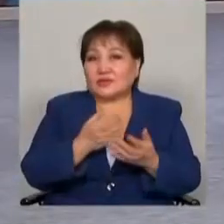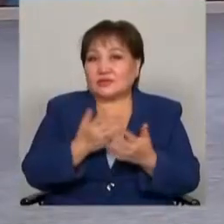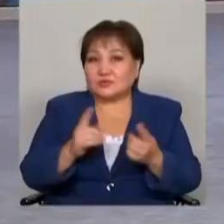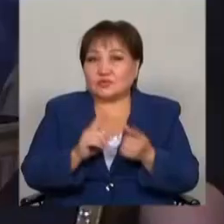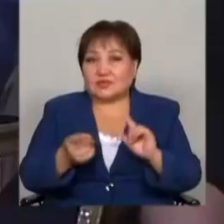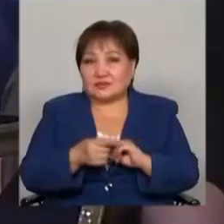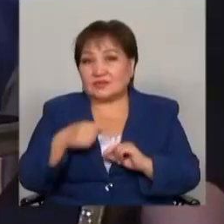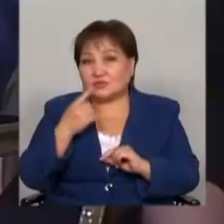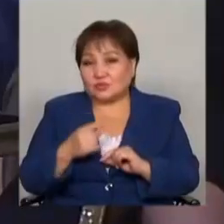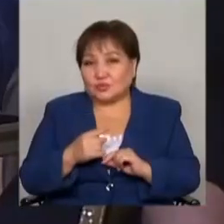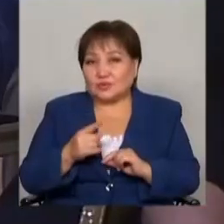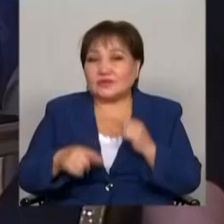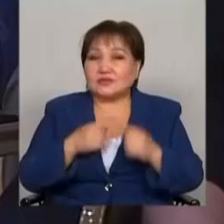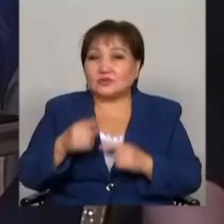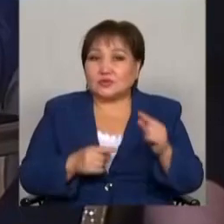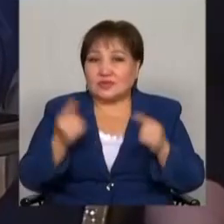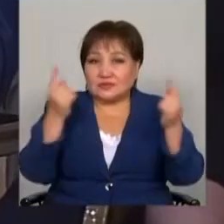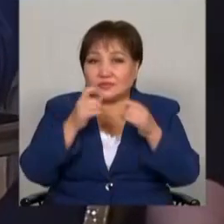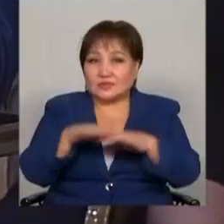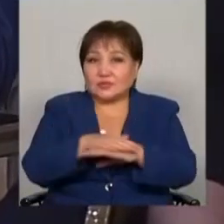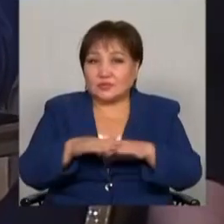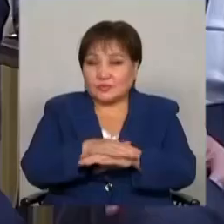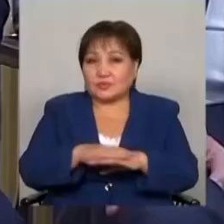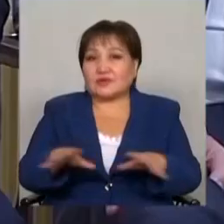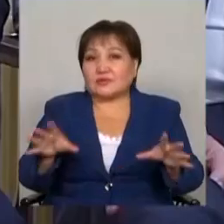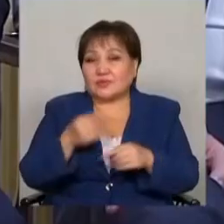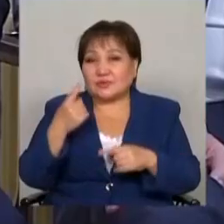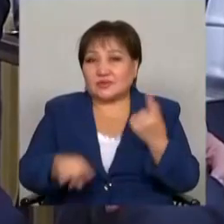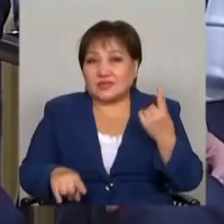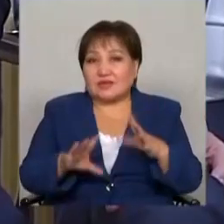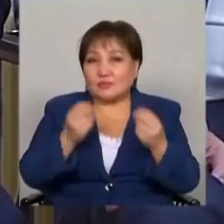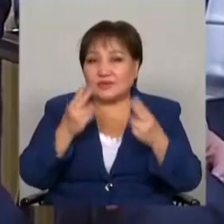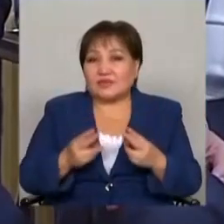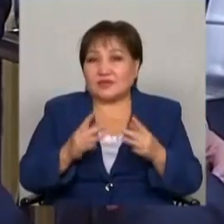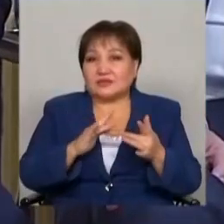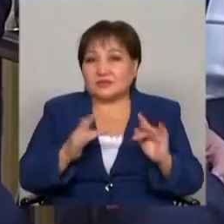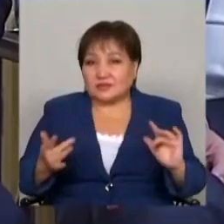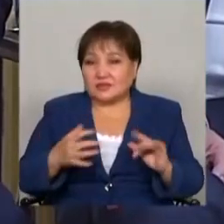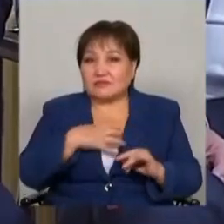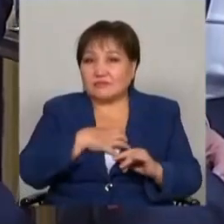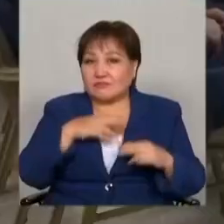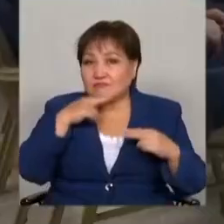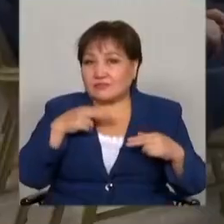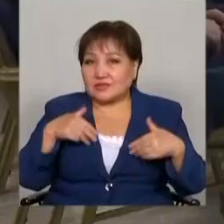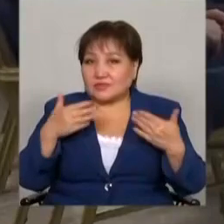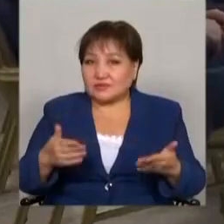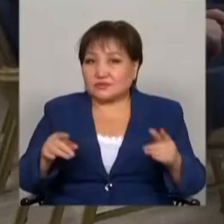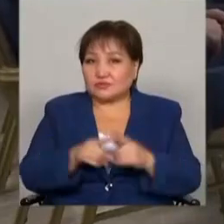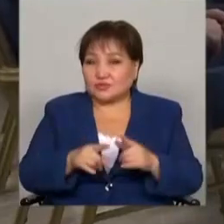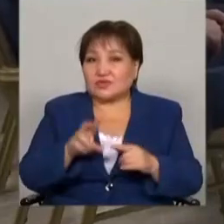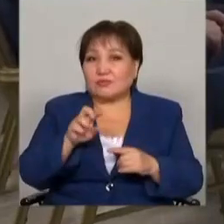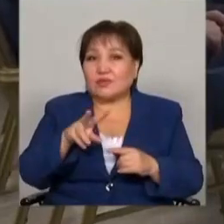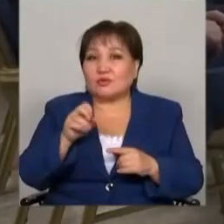Дәстүрлі ақпарат құралдарымен қатар әлеуметтік желіге баса мән беруді тапсырды. Бұл ретте елімізде жауапкершіліктен жұрдай блогерлер